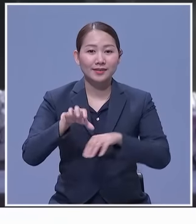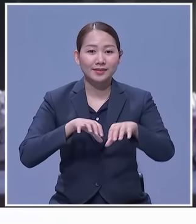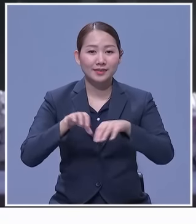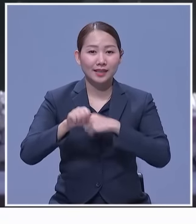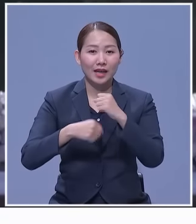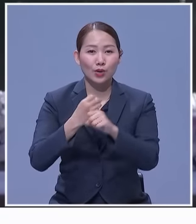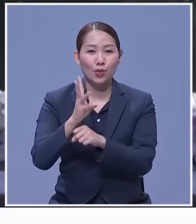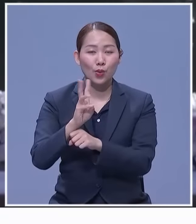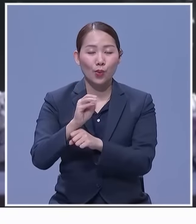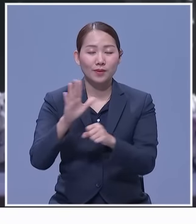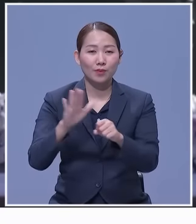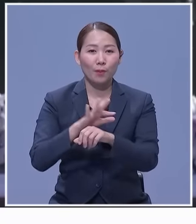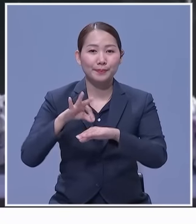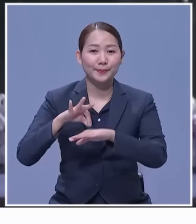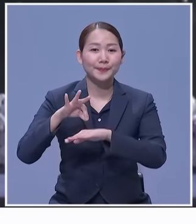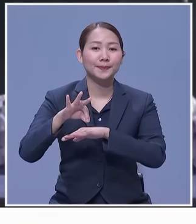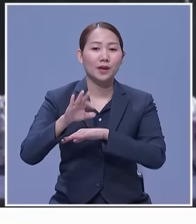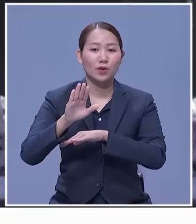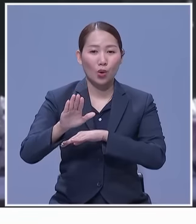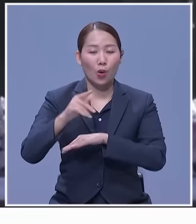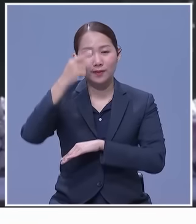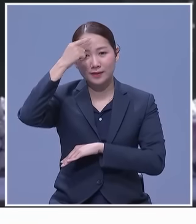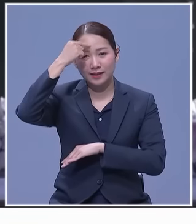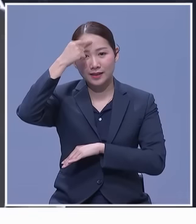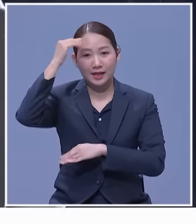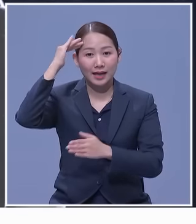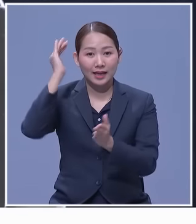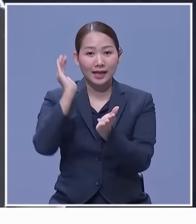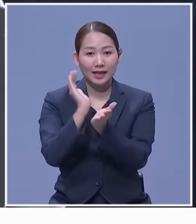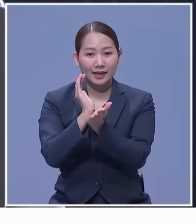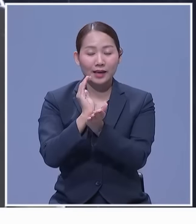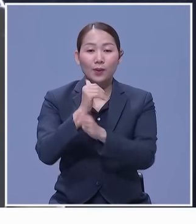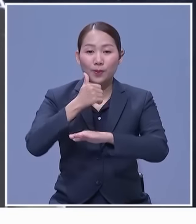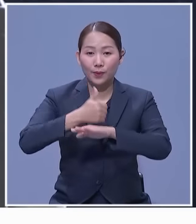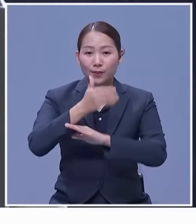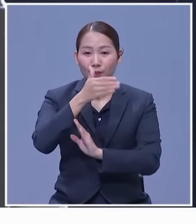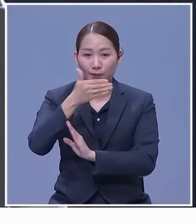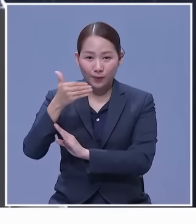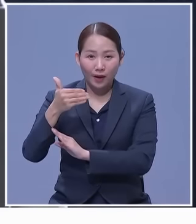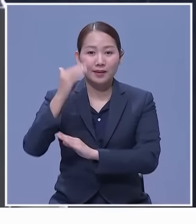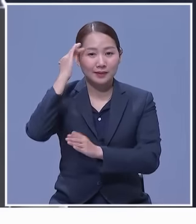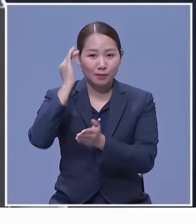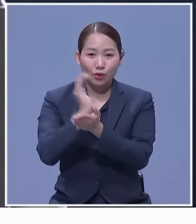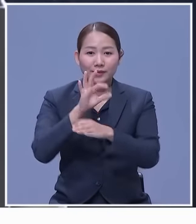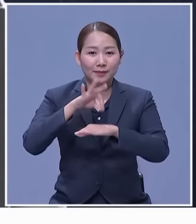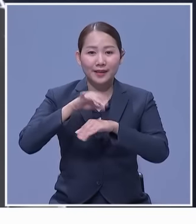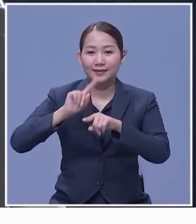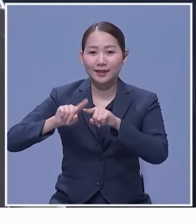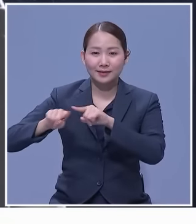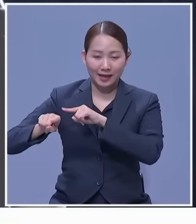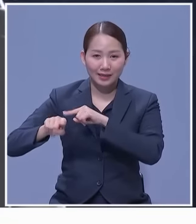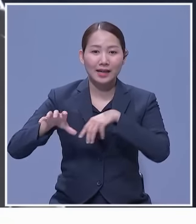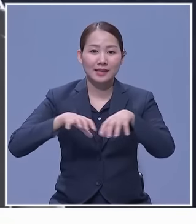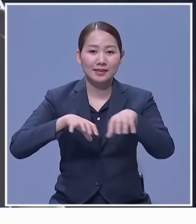การตำรวจที่เกษียณอายุราชการประจำปี2567ค่ะที่จัดขึ้นที่โรงเรียนในร้อยตำรวจอำเภอสัมพันธ์จังหวัดนครปฐ